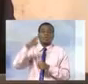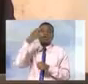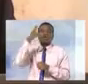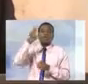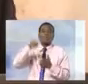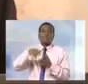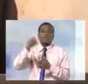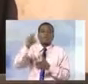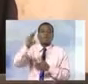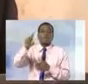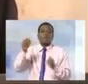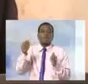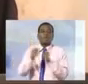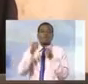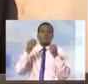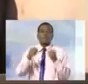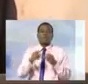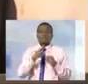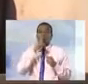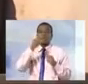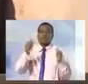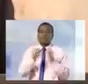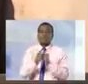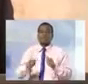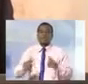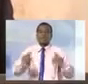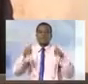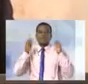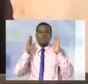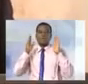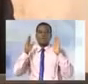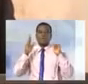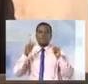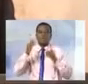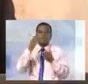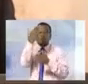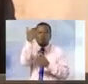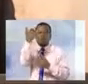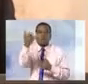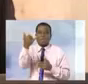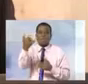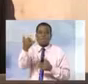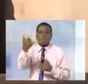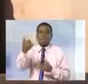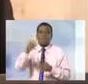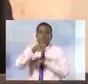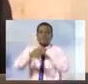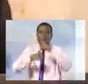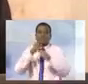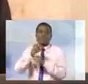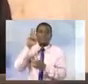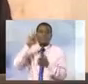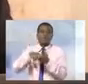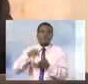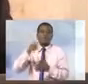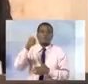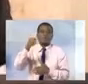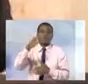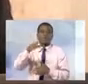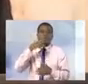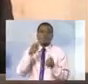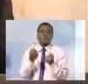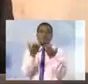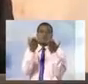2013-2015 avec beaucoup d'assurance et de sérénité. C'est pourquoi l'année 2013 sera